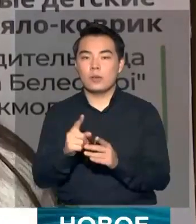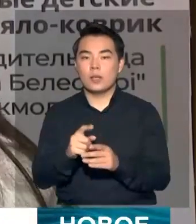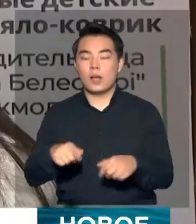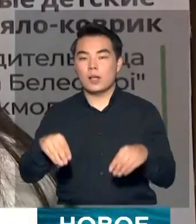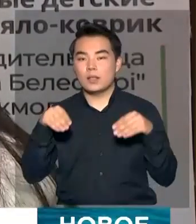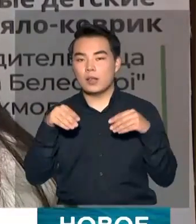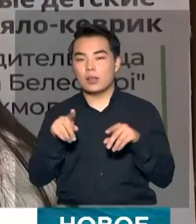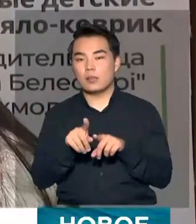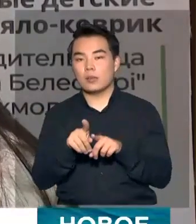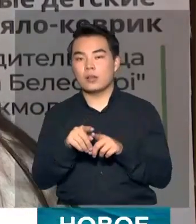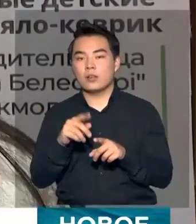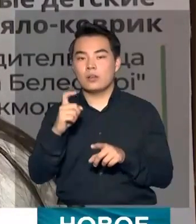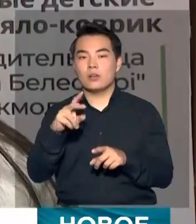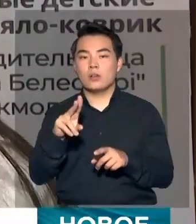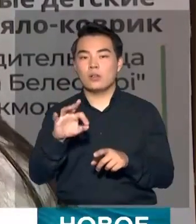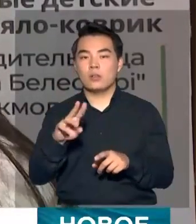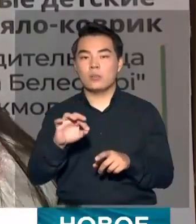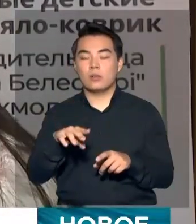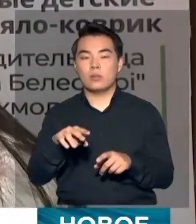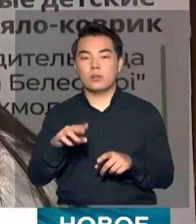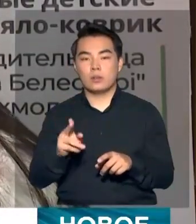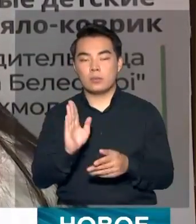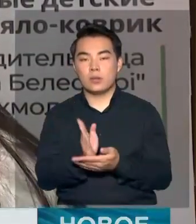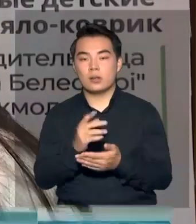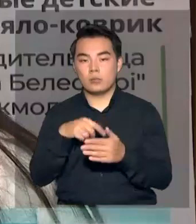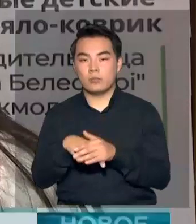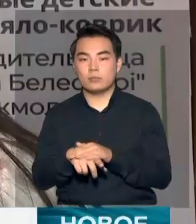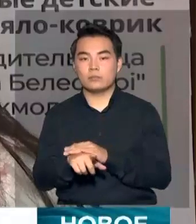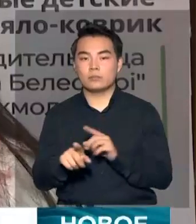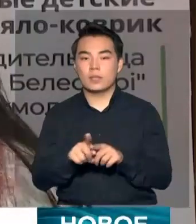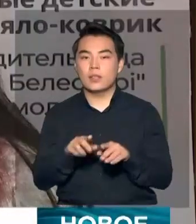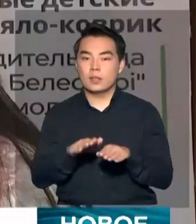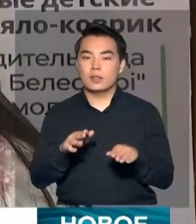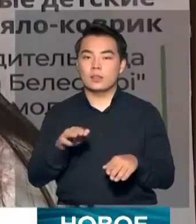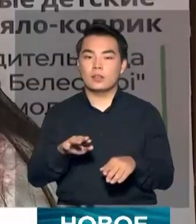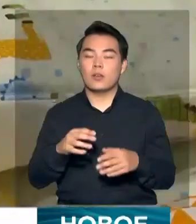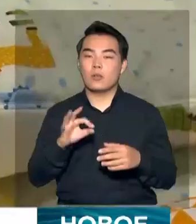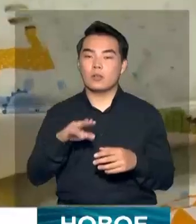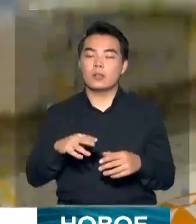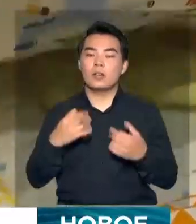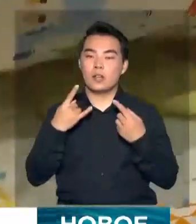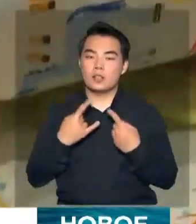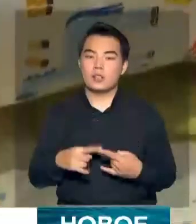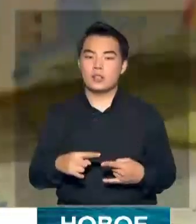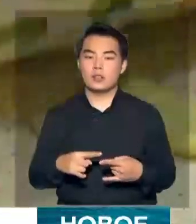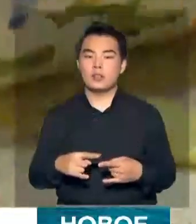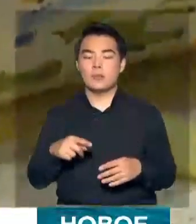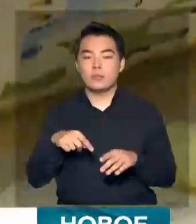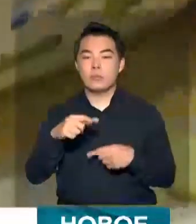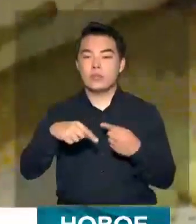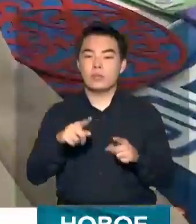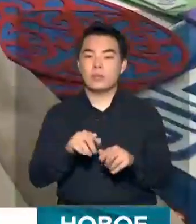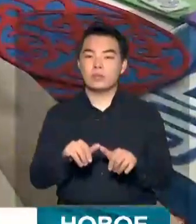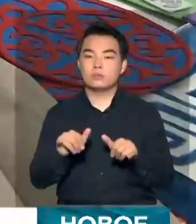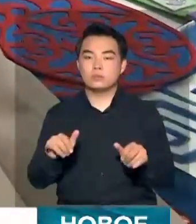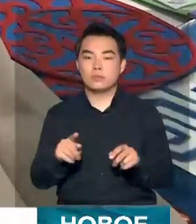из 100% хлопка и гипоаллергенный наполнитель для детей от рождения. Свой бизнес АИМ продвигает в